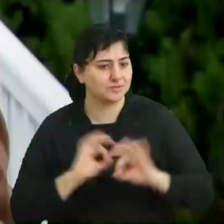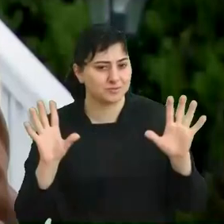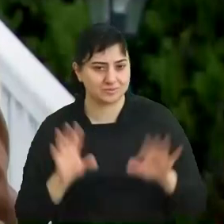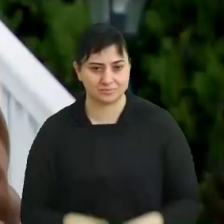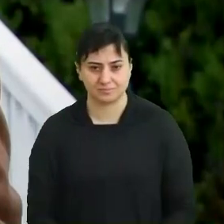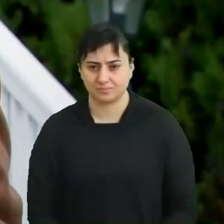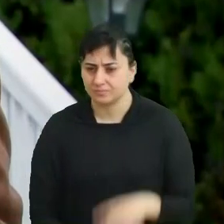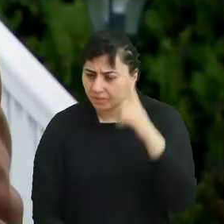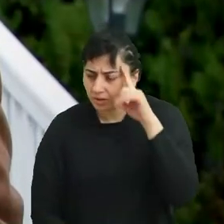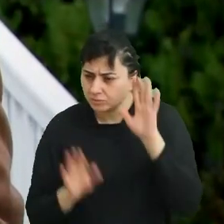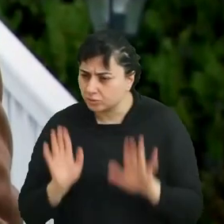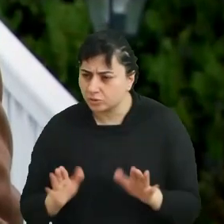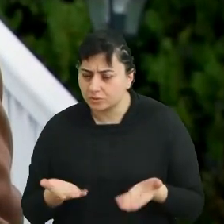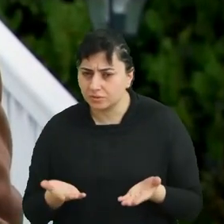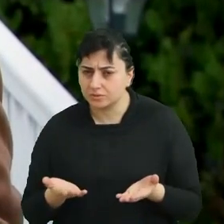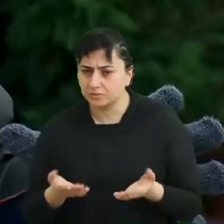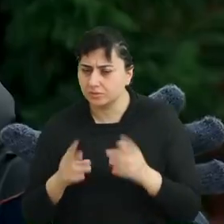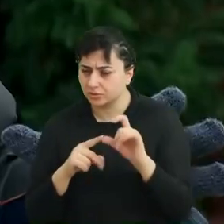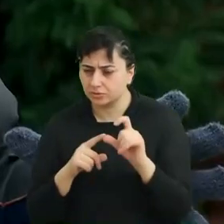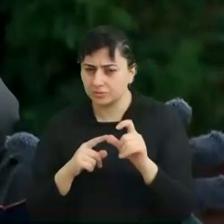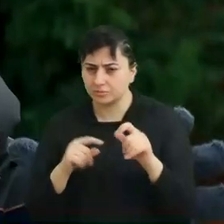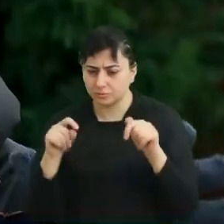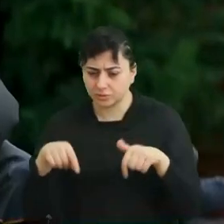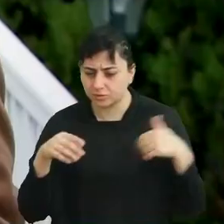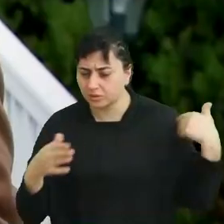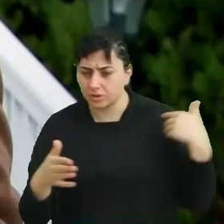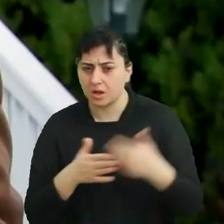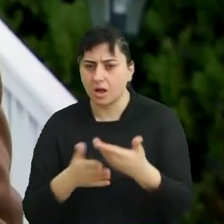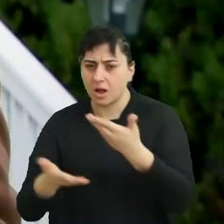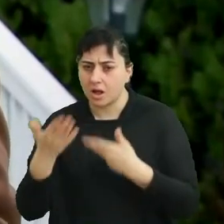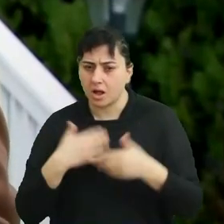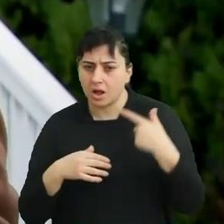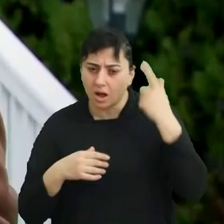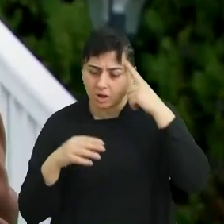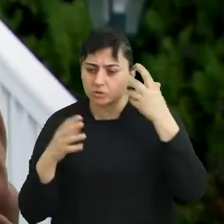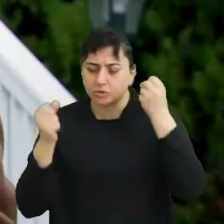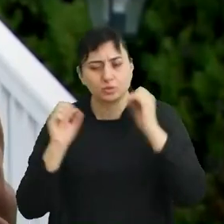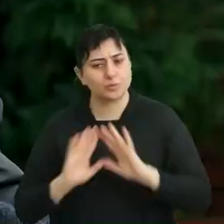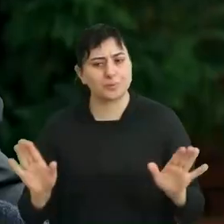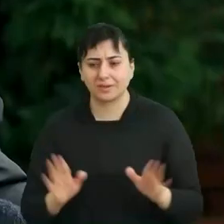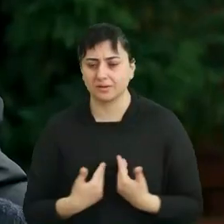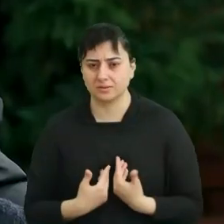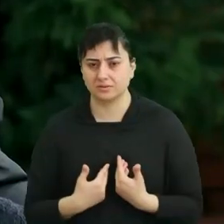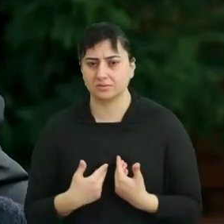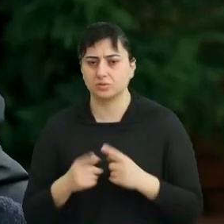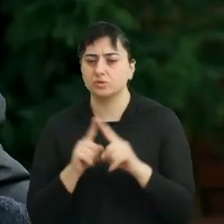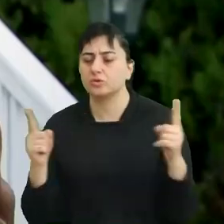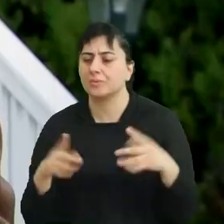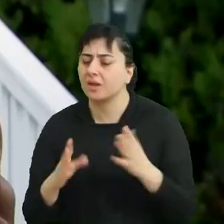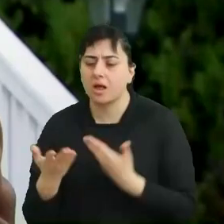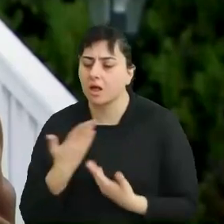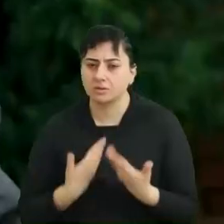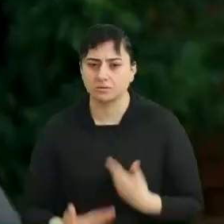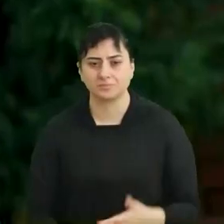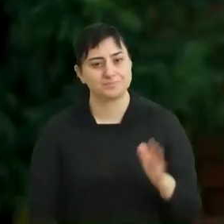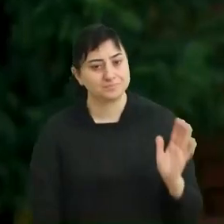durur. Aklım mı? Şükrücüğüm, zaten bugüne kadar bana anlattıklarınla ben akıl tutulması yaşıyorum. Uzatma da anlat